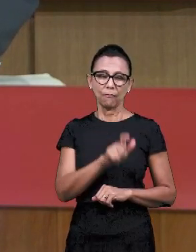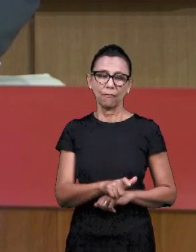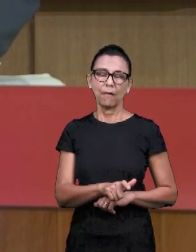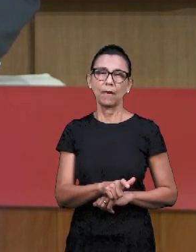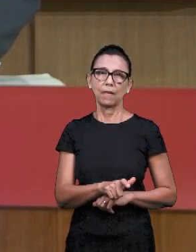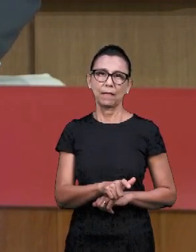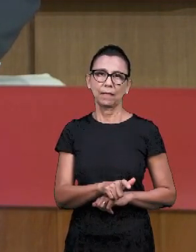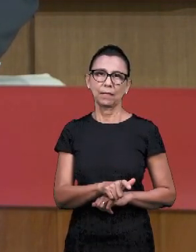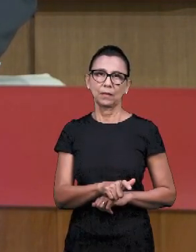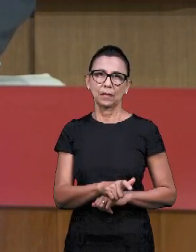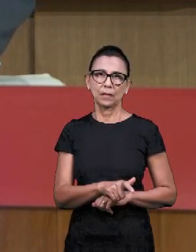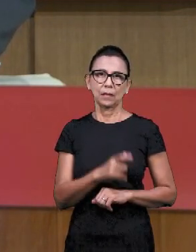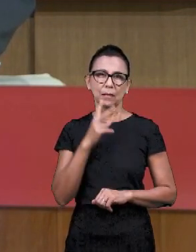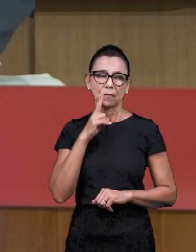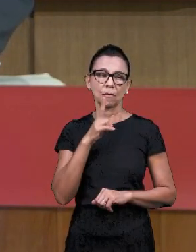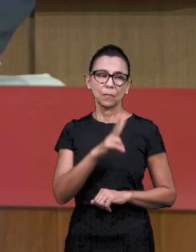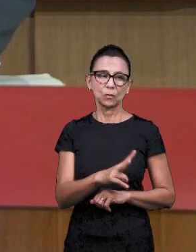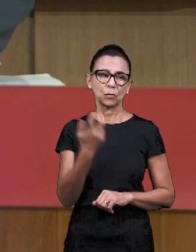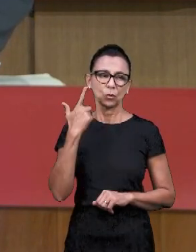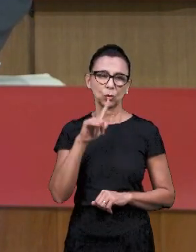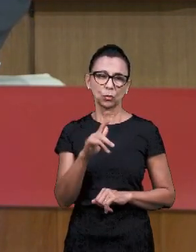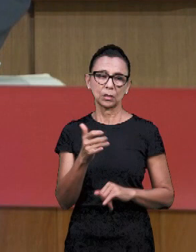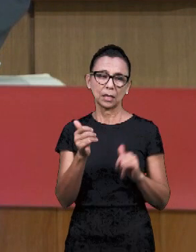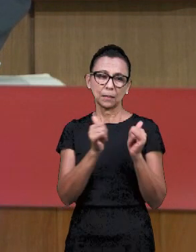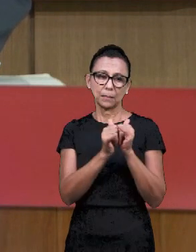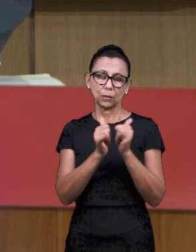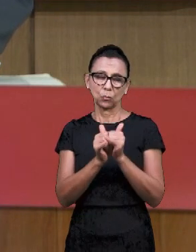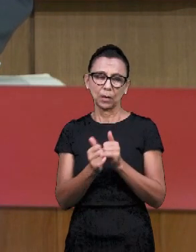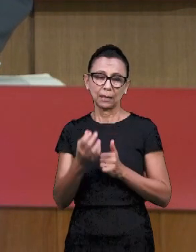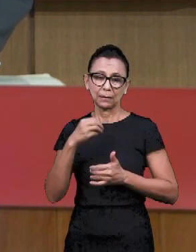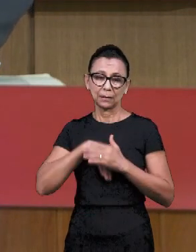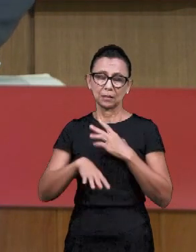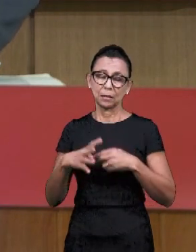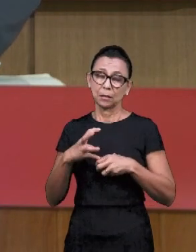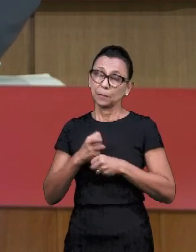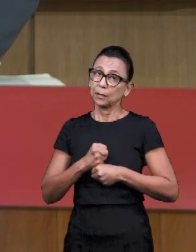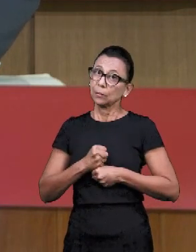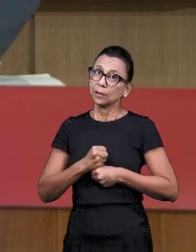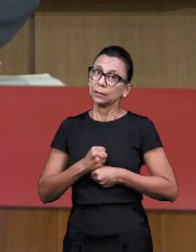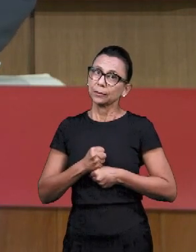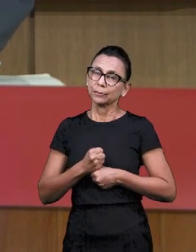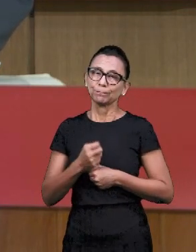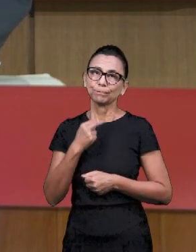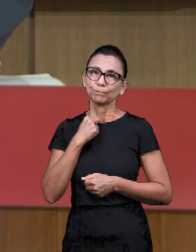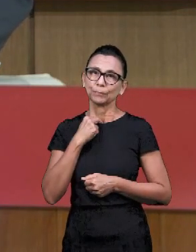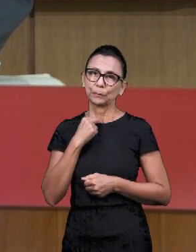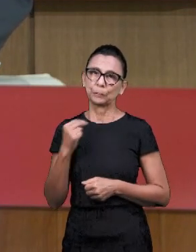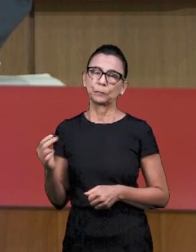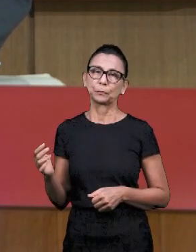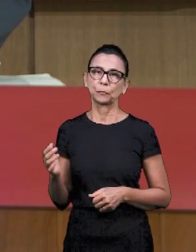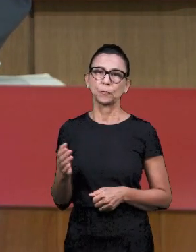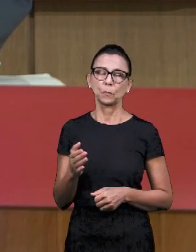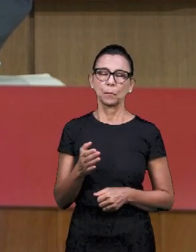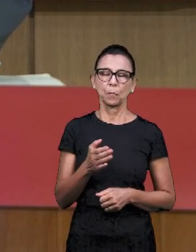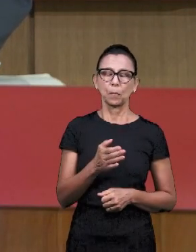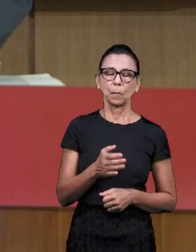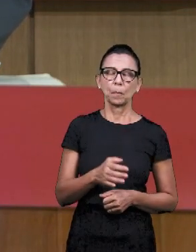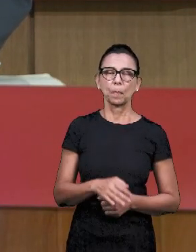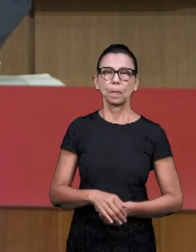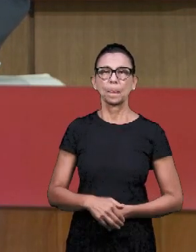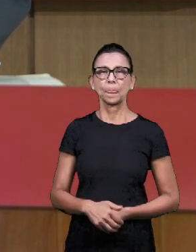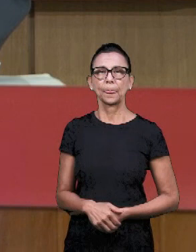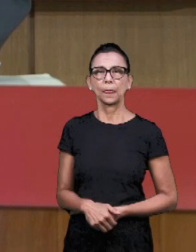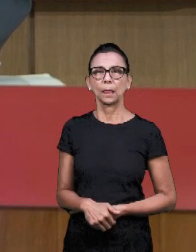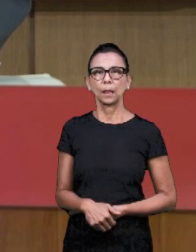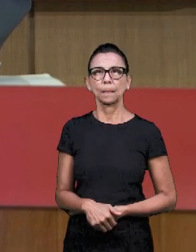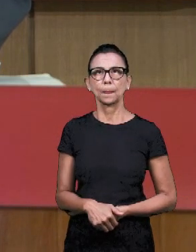другого человека, то вы нуждаетесь в прощении Божьем. И сестра, которую вы